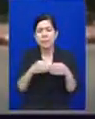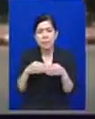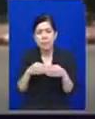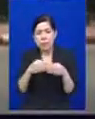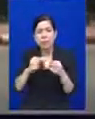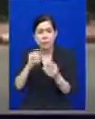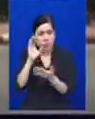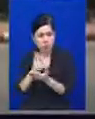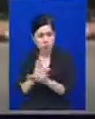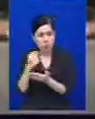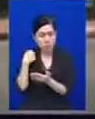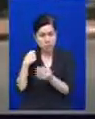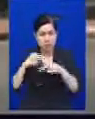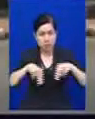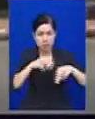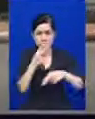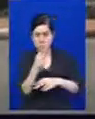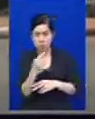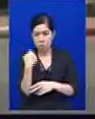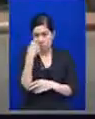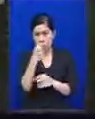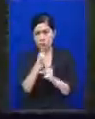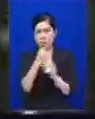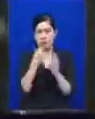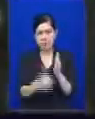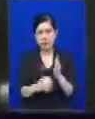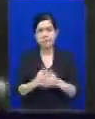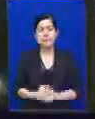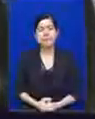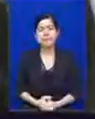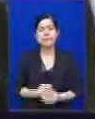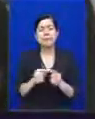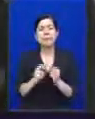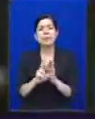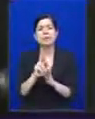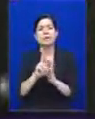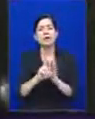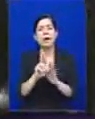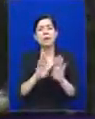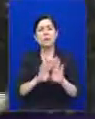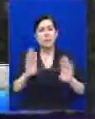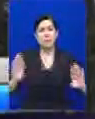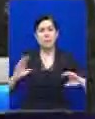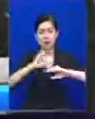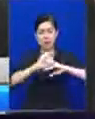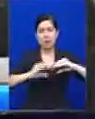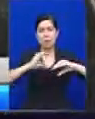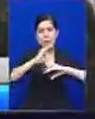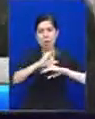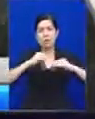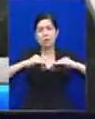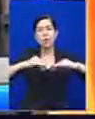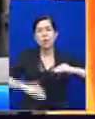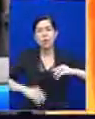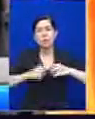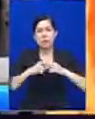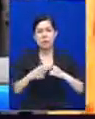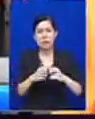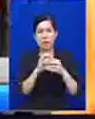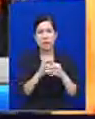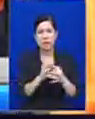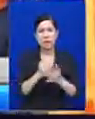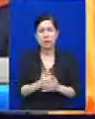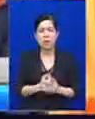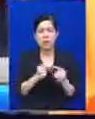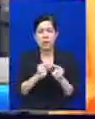บเพื่อหาข่าวผู้กระทำความผิดส่วนที่จังหวัดเชียงรายค่ะเปิดโครงการรณรงค์ป้องกันและลดอุบัติเหตุทางถนนในช่วงของเทศกาลส